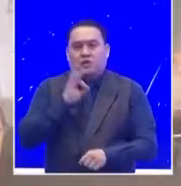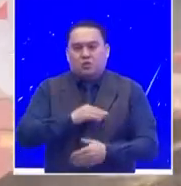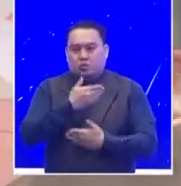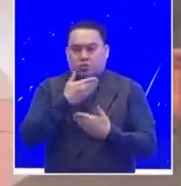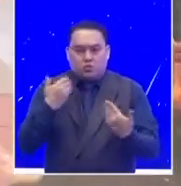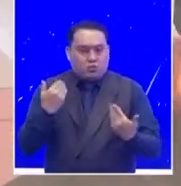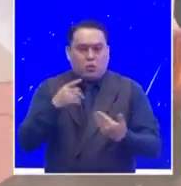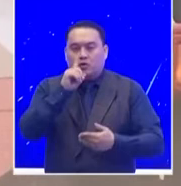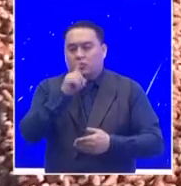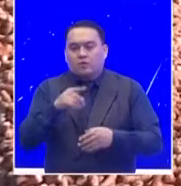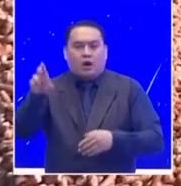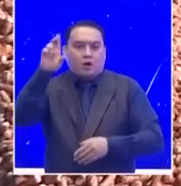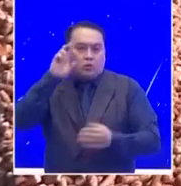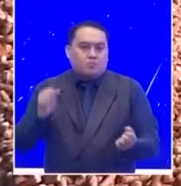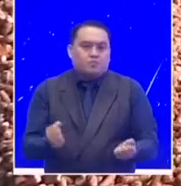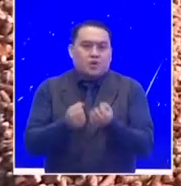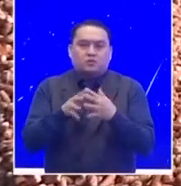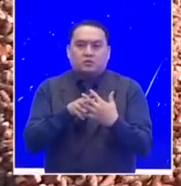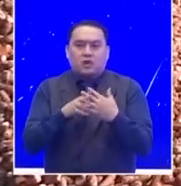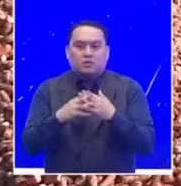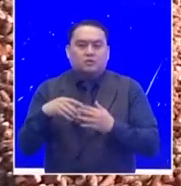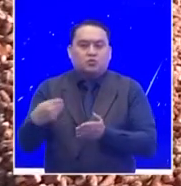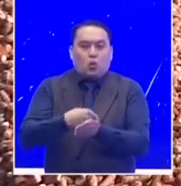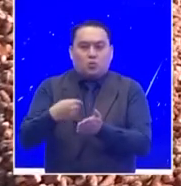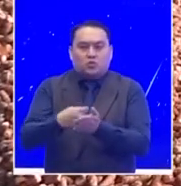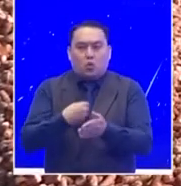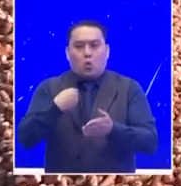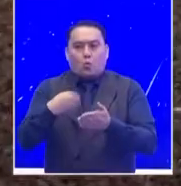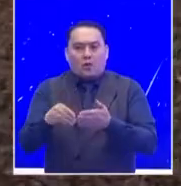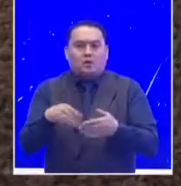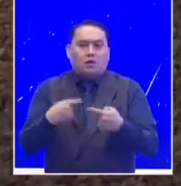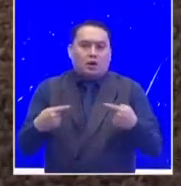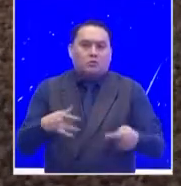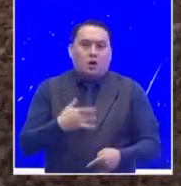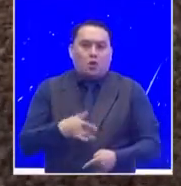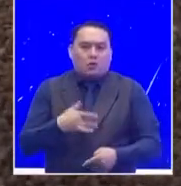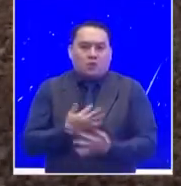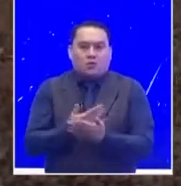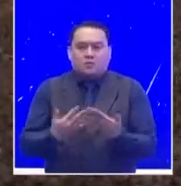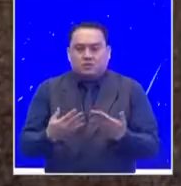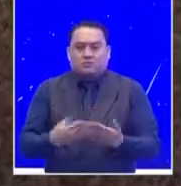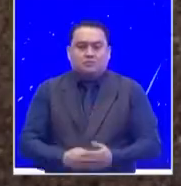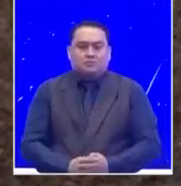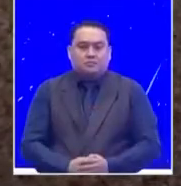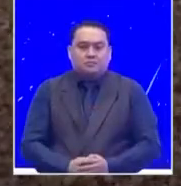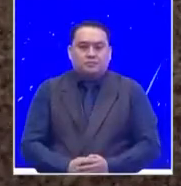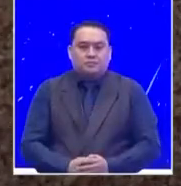И это при том, что государство поддерживает крестьянские хозяйства субсидиями для приобретения гербицидов, минеральных удобрений, семян и прочего.